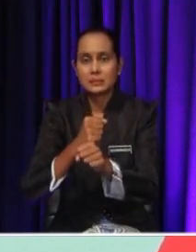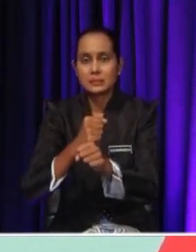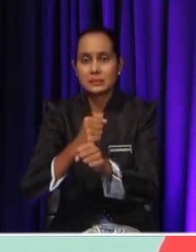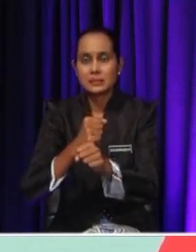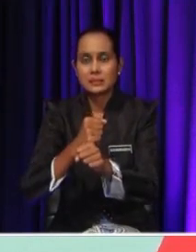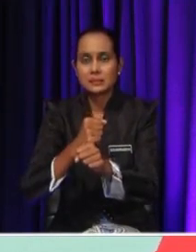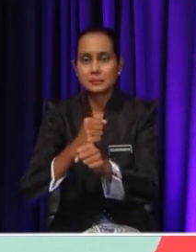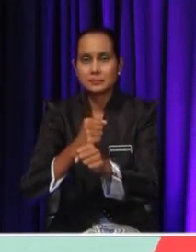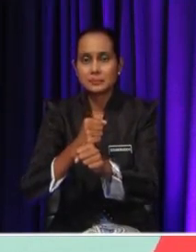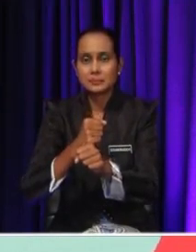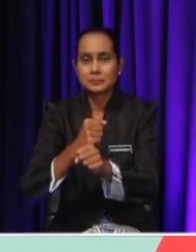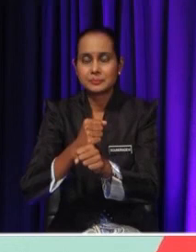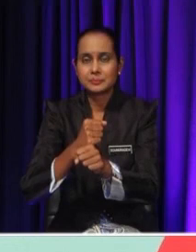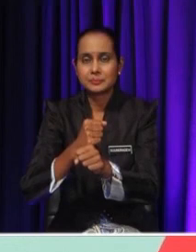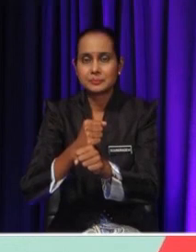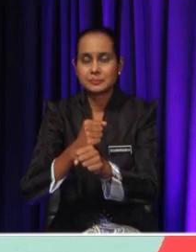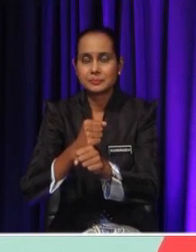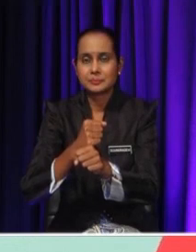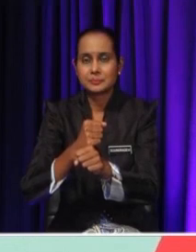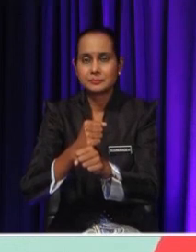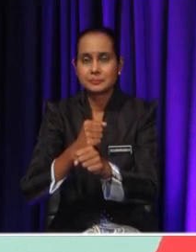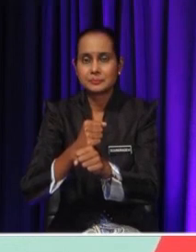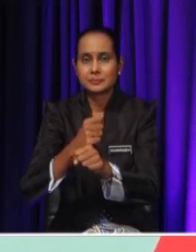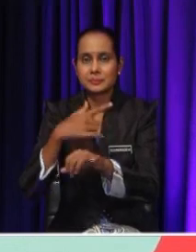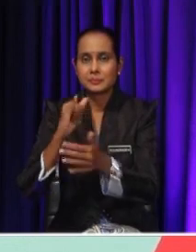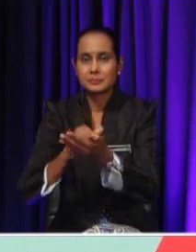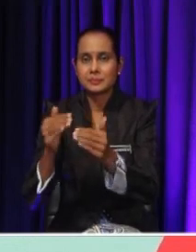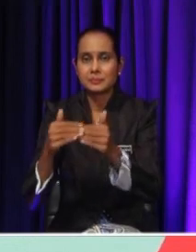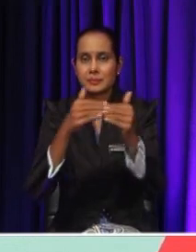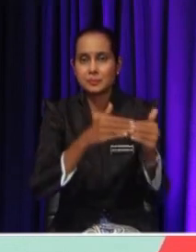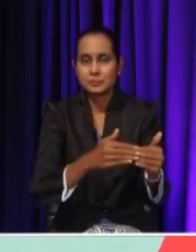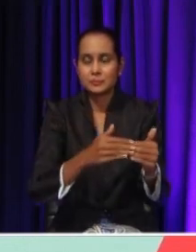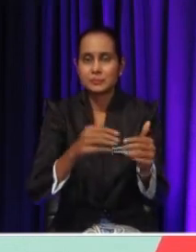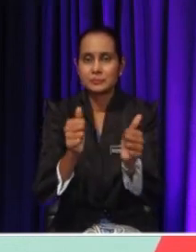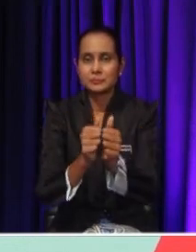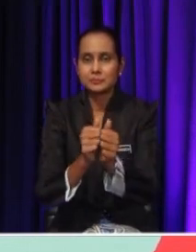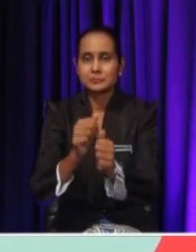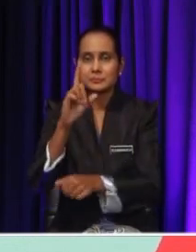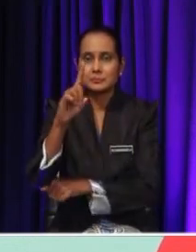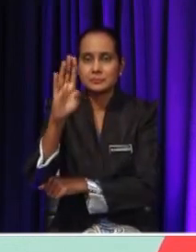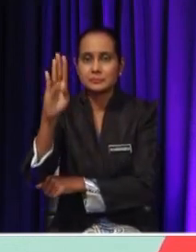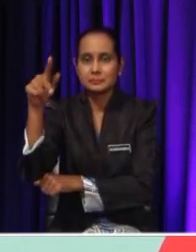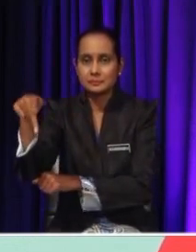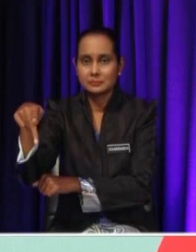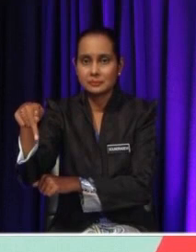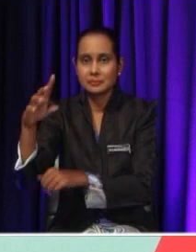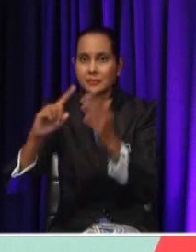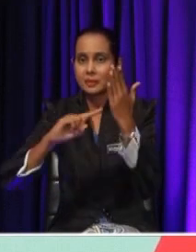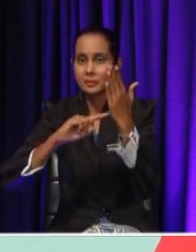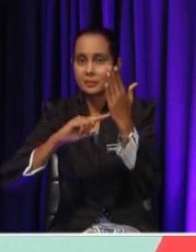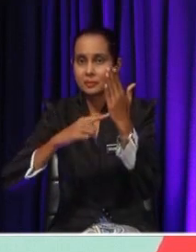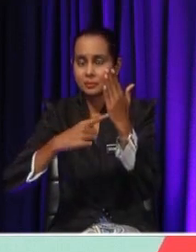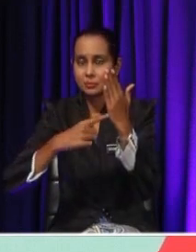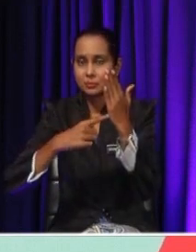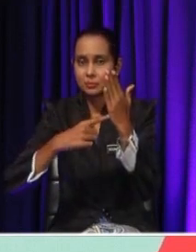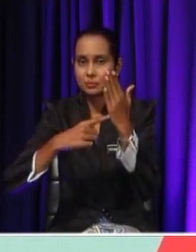Federal dan setahun kemudian berhemat pula dengan dewan bahasa dan pustaka sidang pengarang